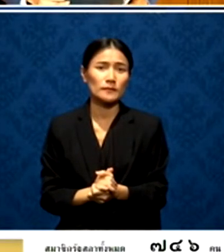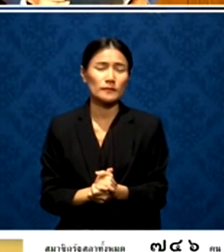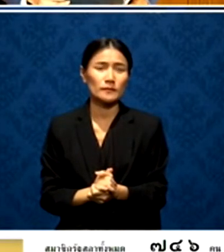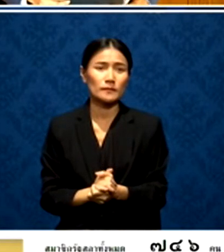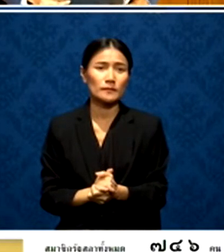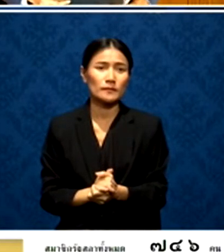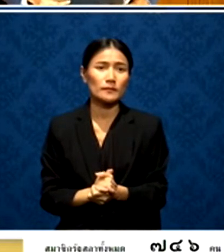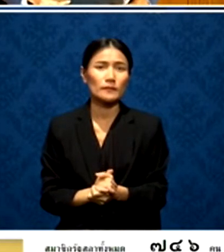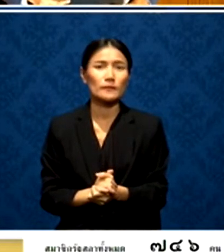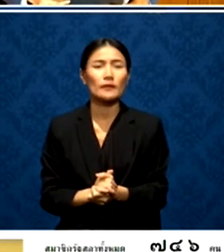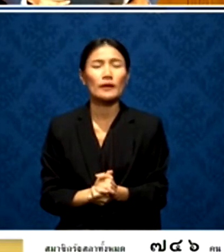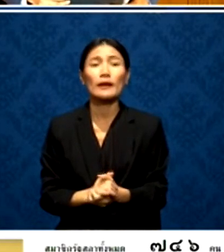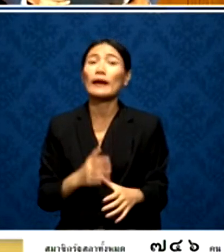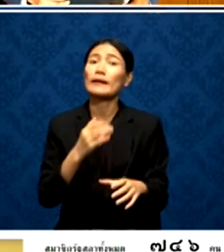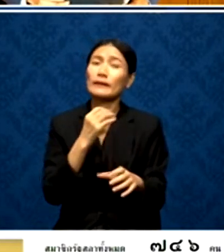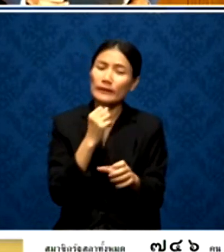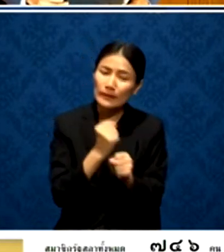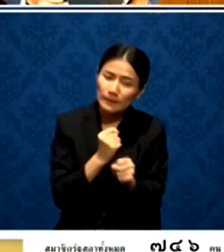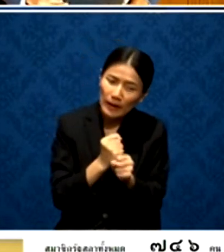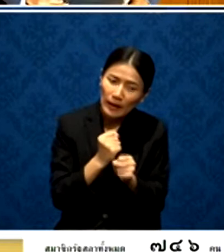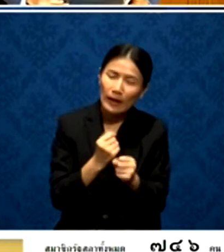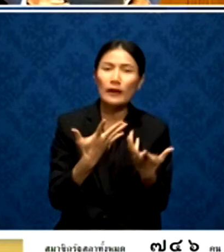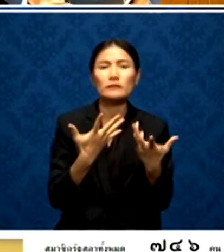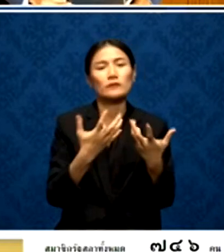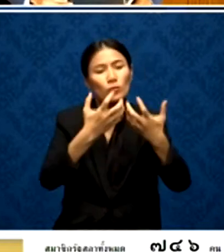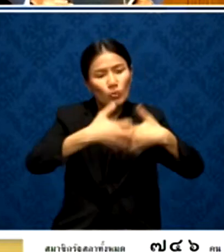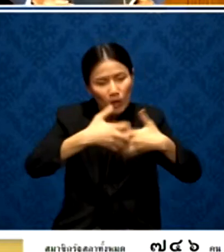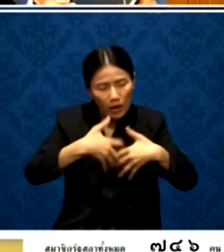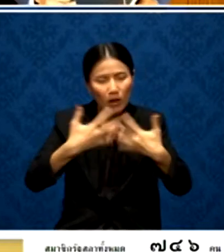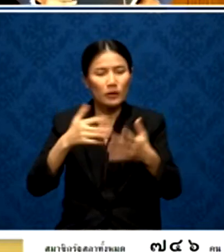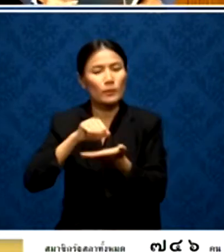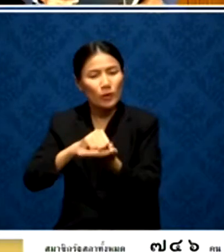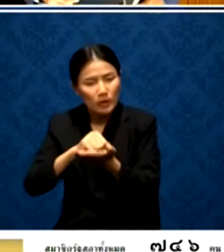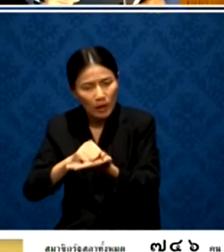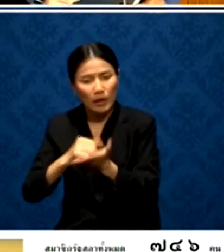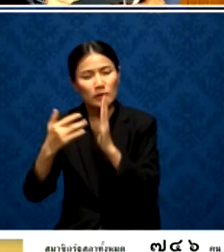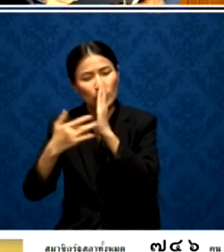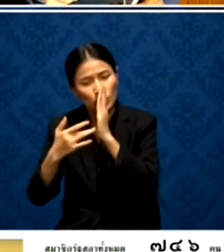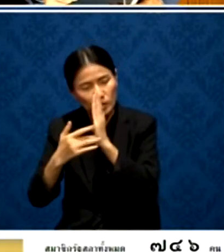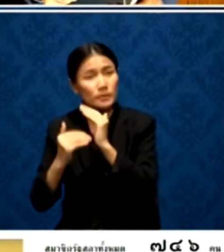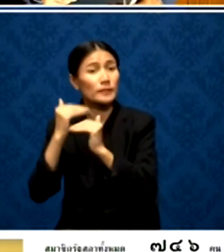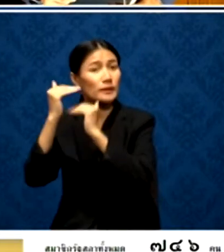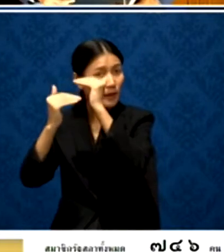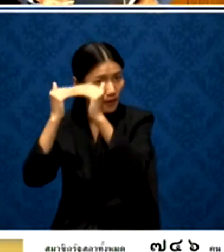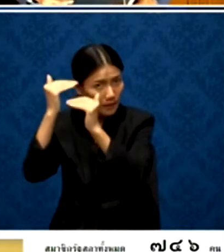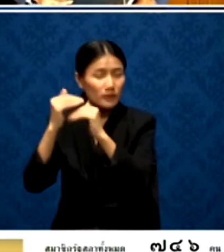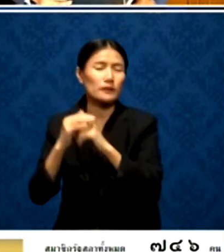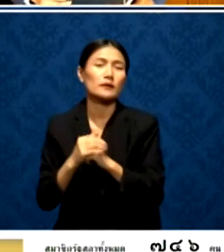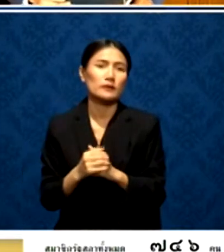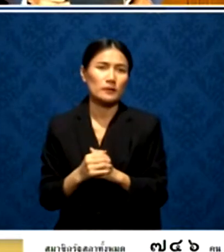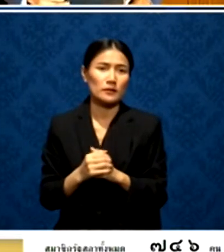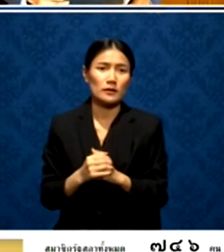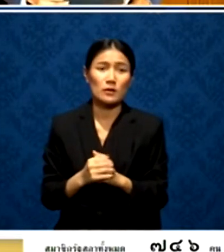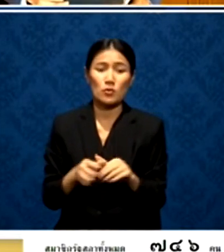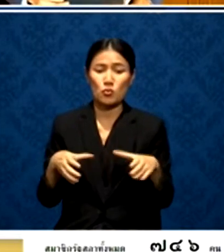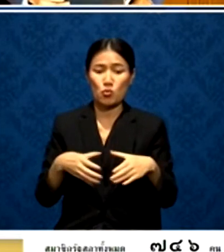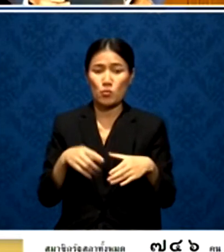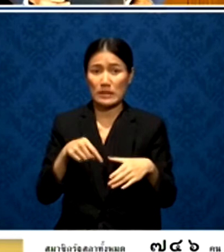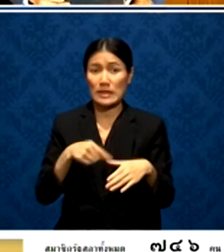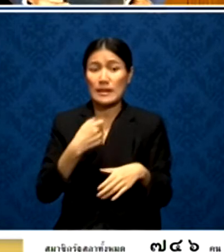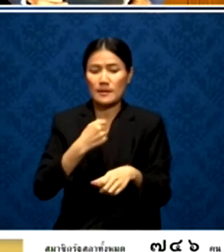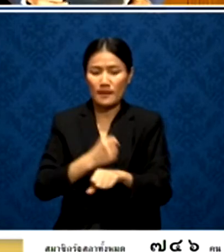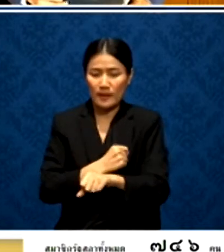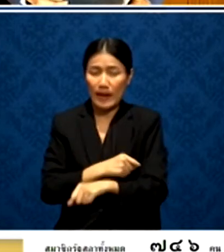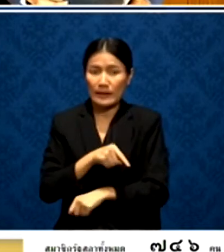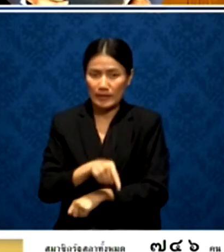ทั้งภาคการผลิตการบริการภาคการพัฒนาเทคโนโลยีที่แรงงานกลุ่มดังกล่าวยังมีความจำเ